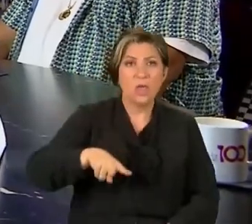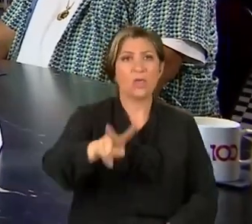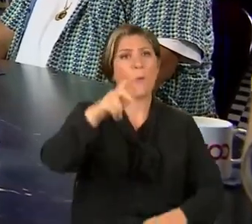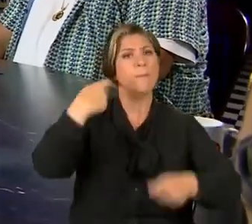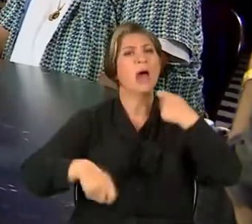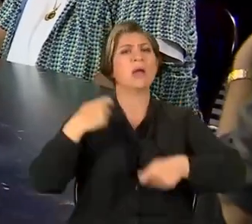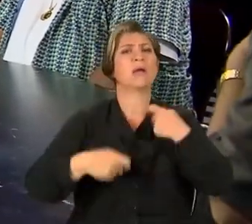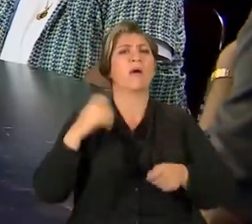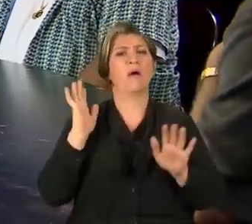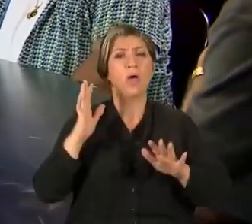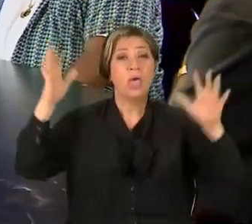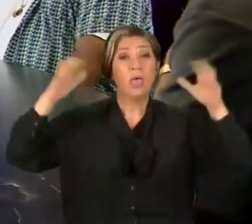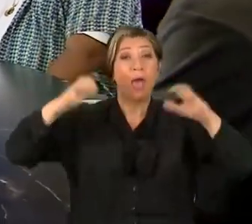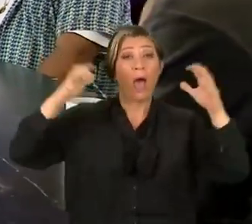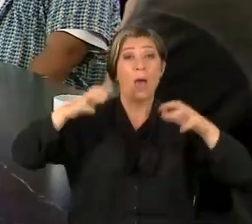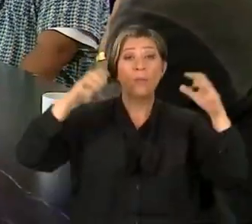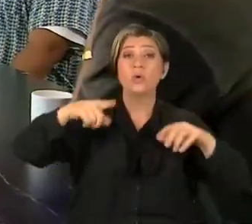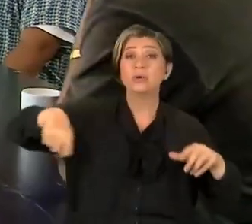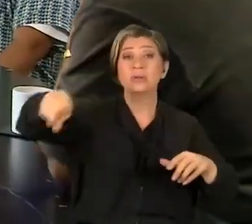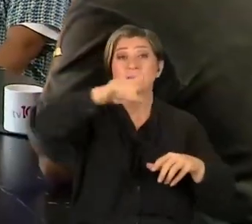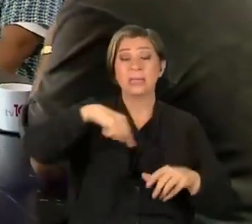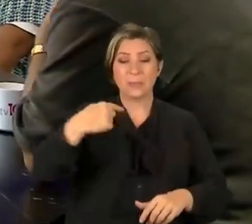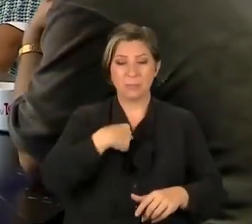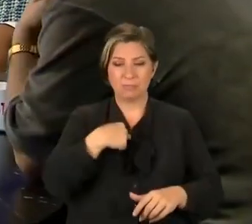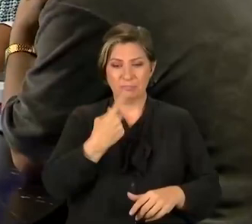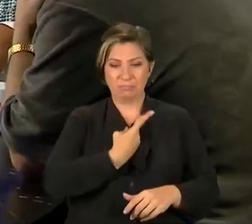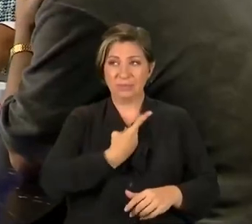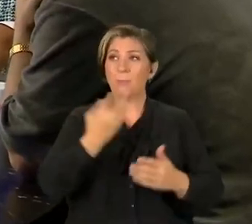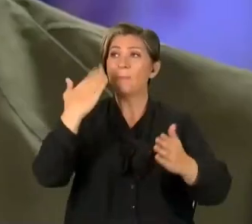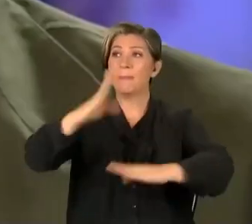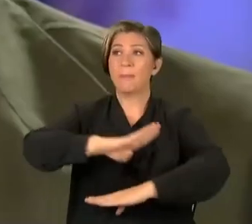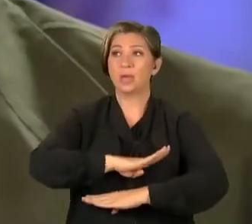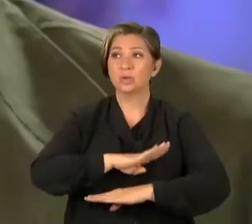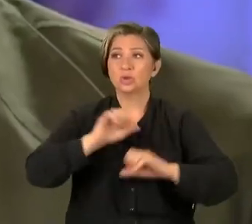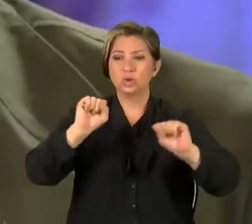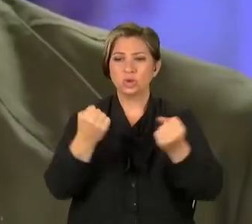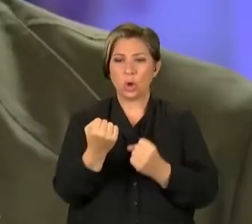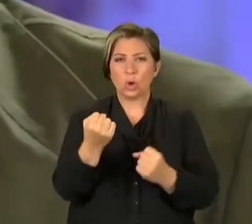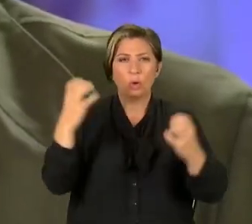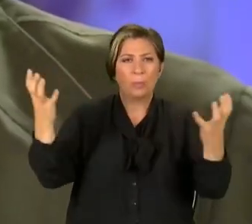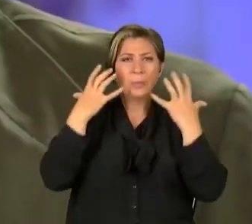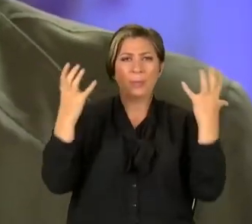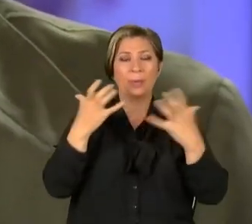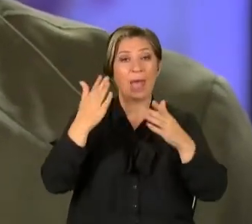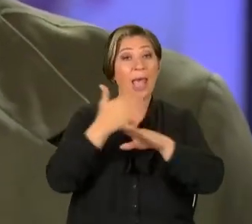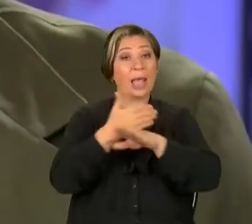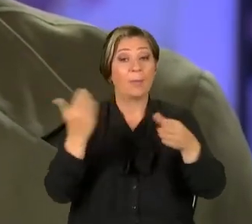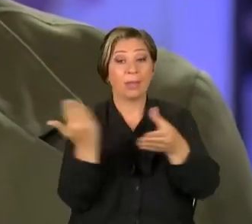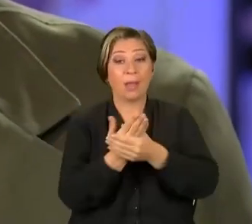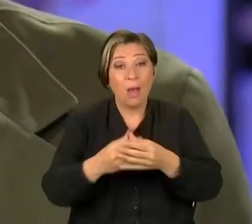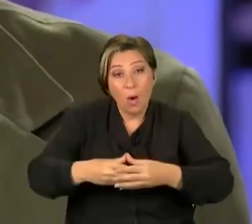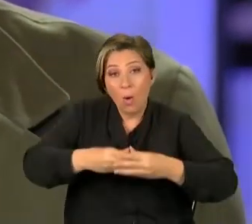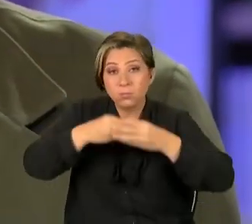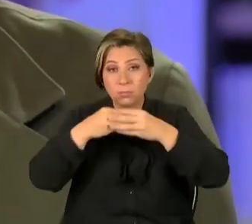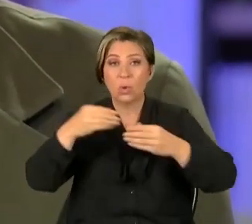banko yağmurun yağdığı yerde bizim balkon soğuk yiyen adamı ekmek arası kin